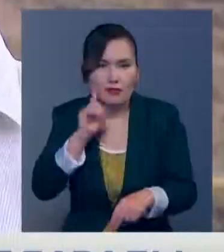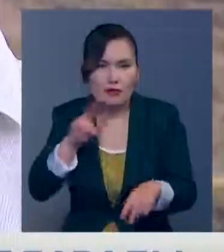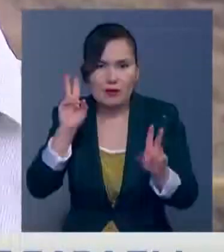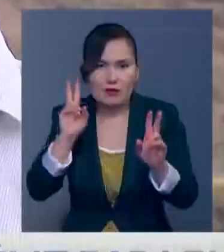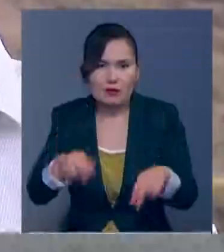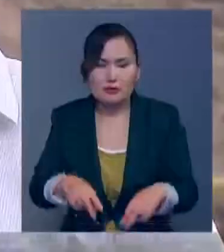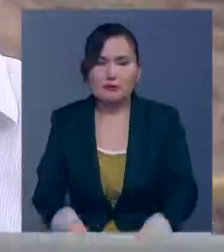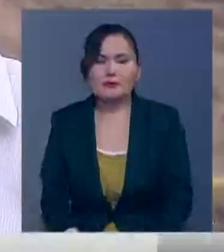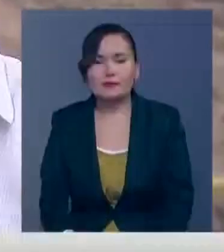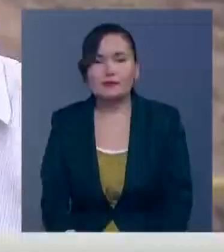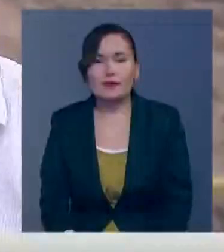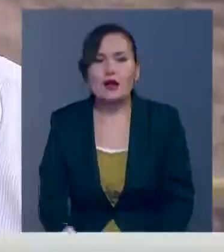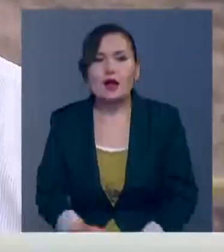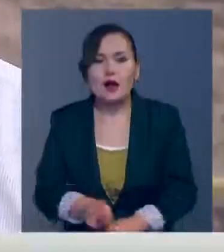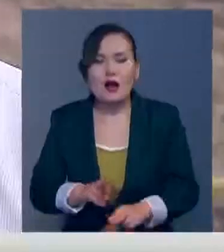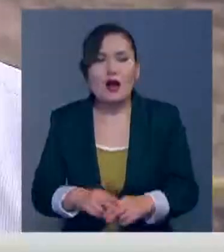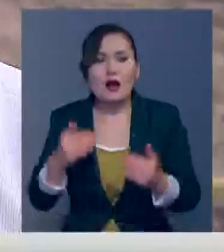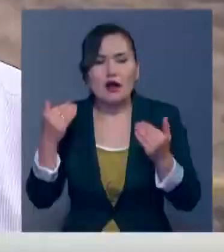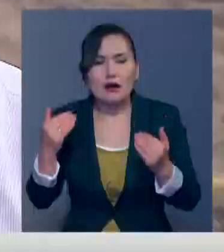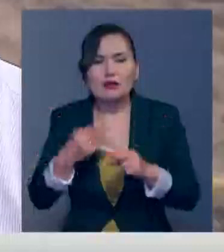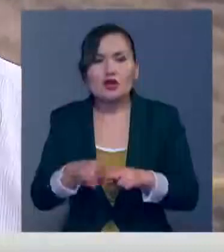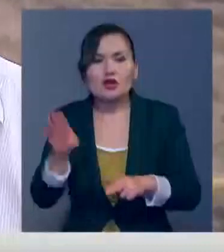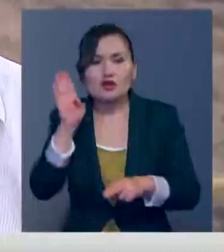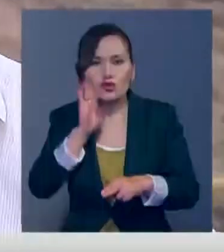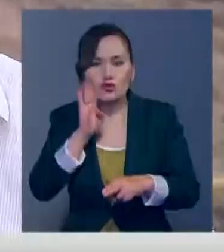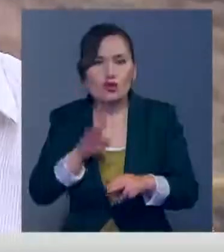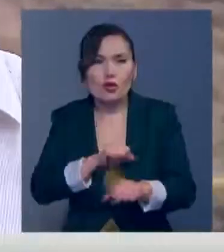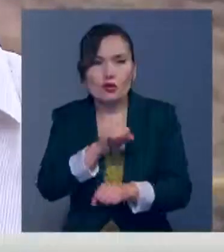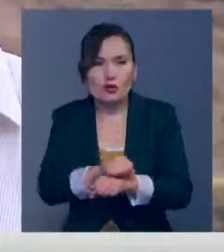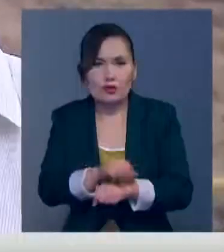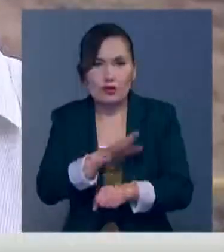жылдық шөптерге суды тоқтаттық. Одан кейін жаңағы